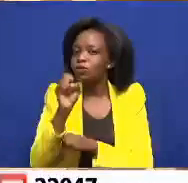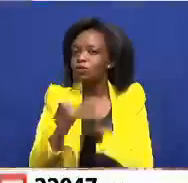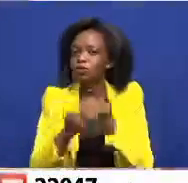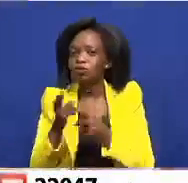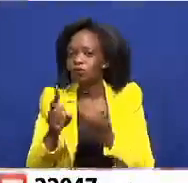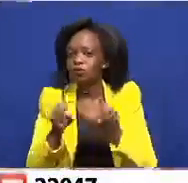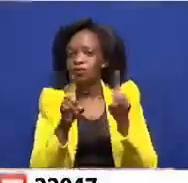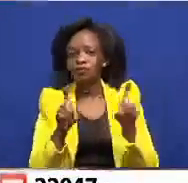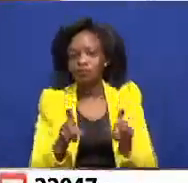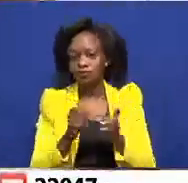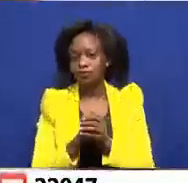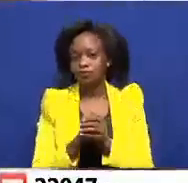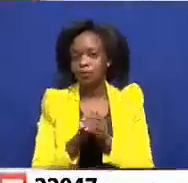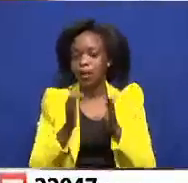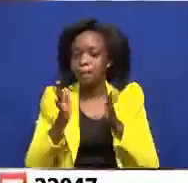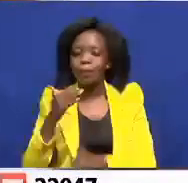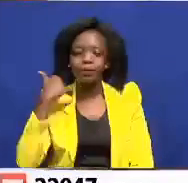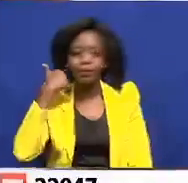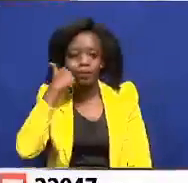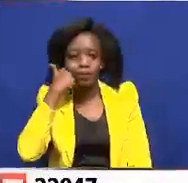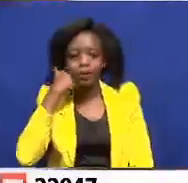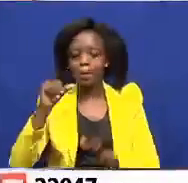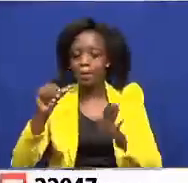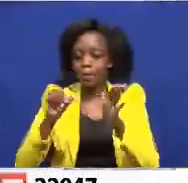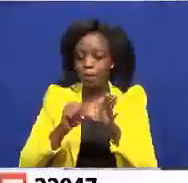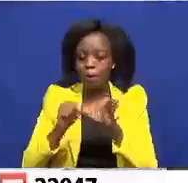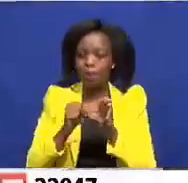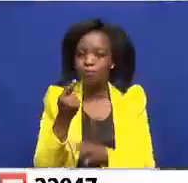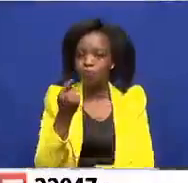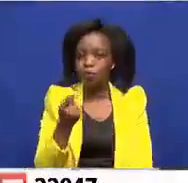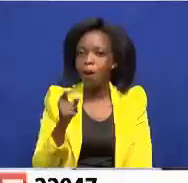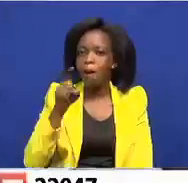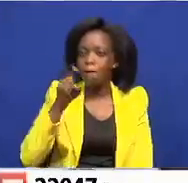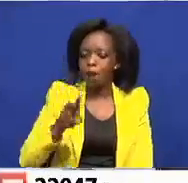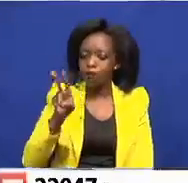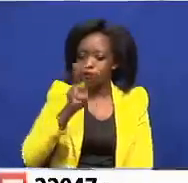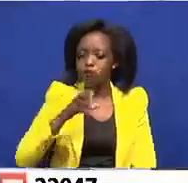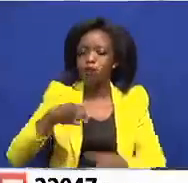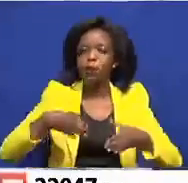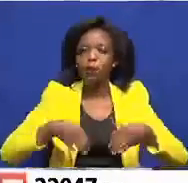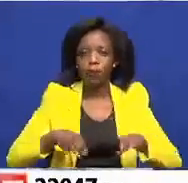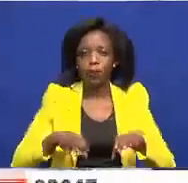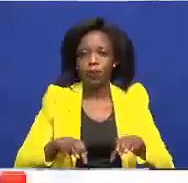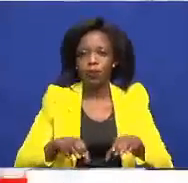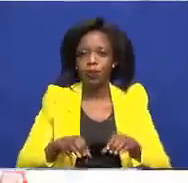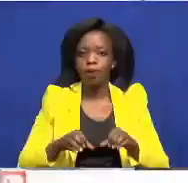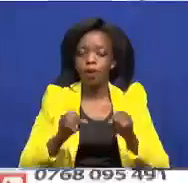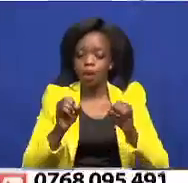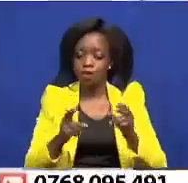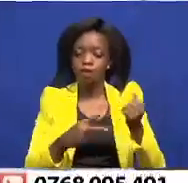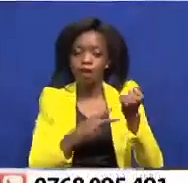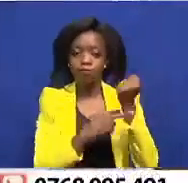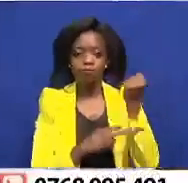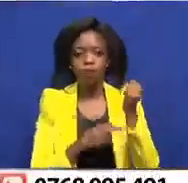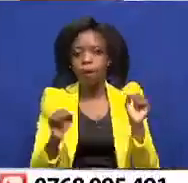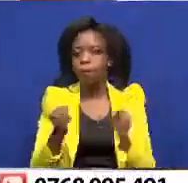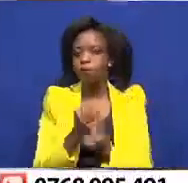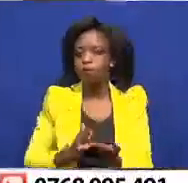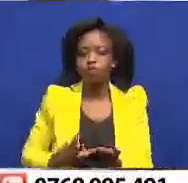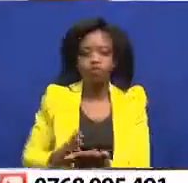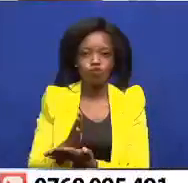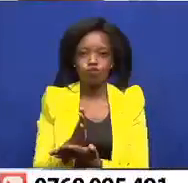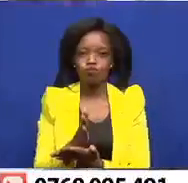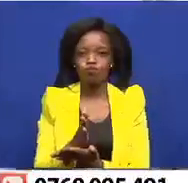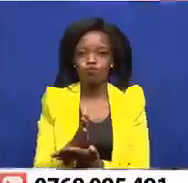namna gani. Mtu akiwa mgonjwa, mtu akiwa na shida kidogo tu lazima atumie pikipiki, hata kama bridge iko hawezi pitishwa hapa.